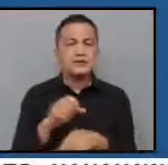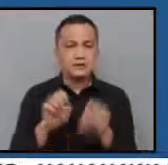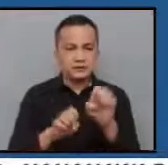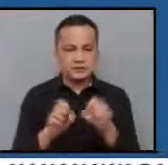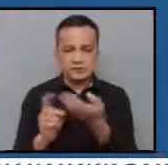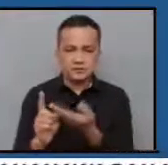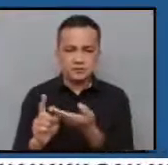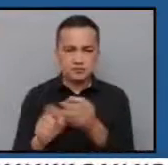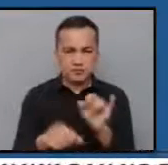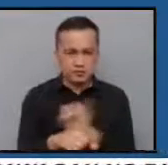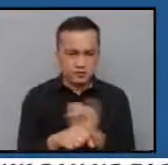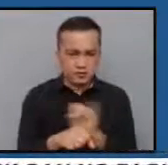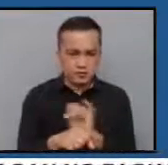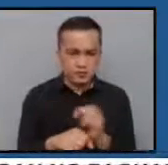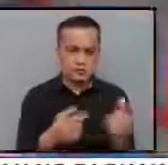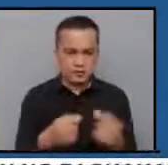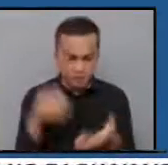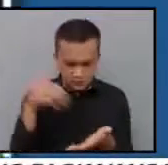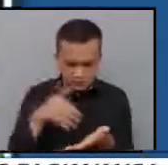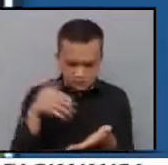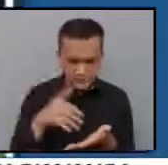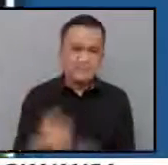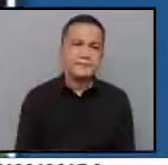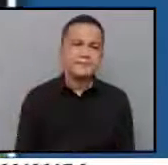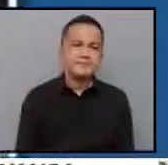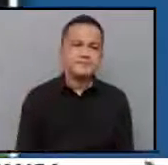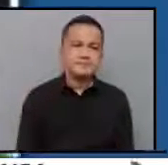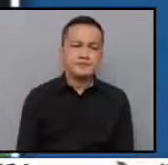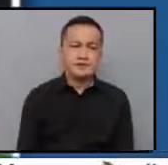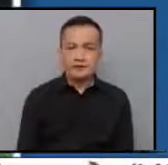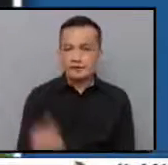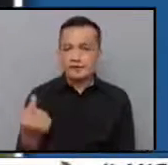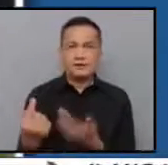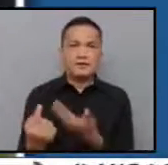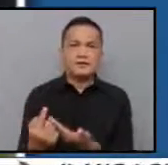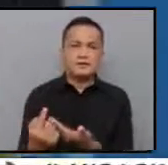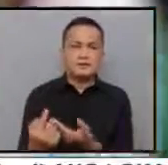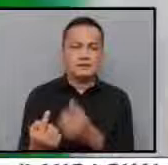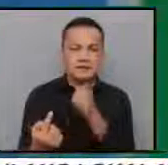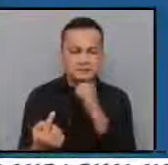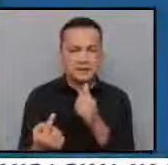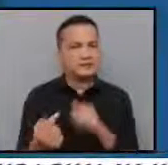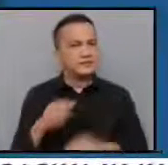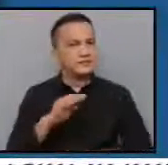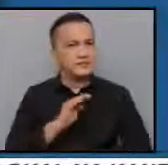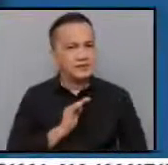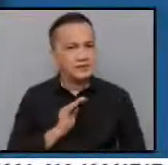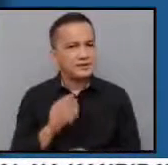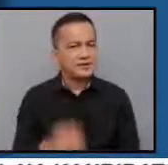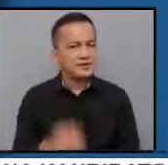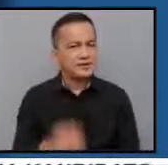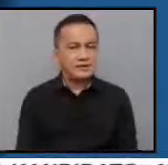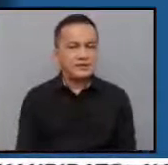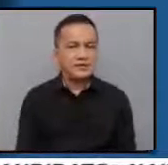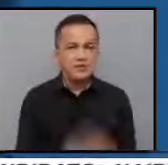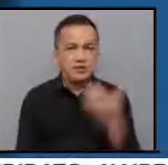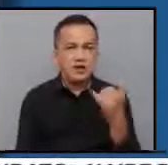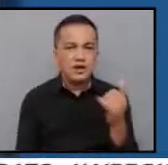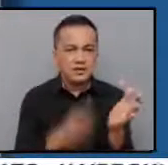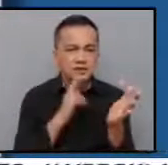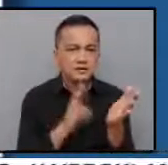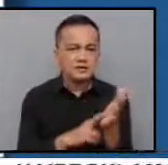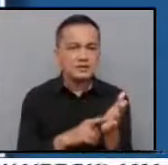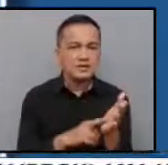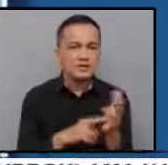ang ginawa niyang pag-aaral para rito. At hindi pa nga siya nakontento. Dahil nag-register din siya para naman